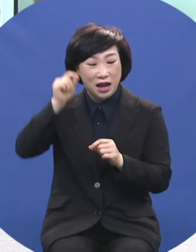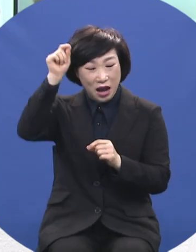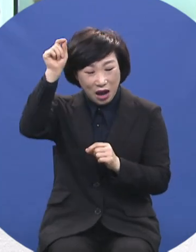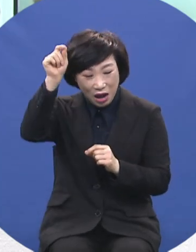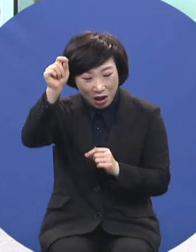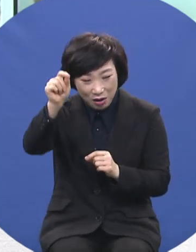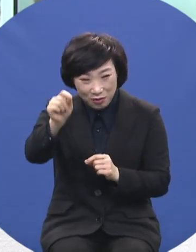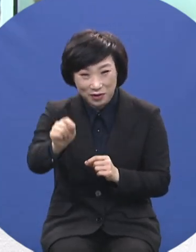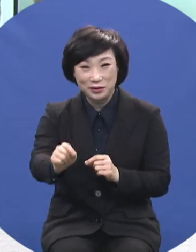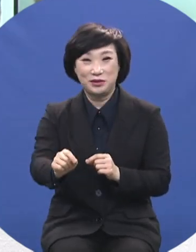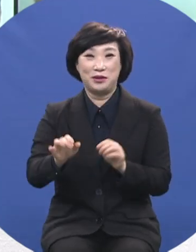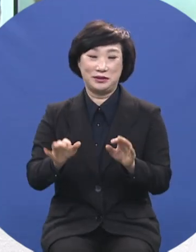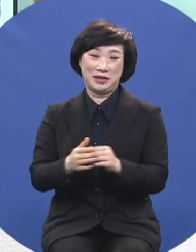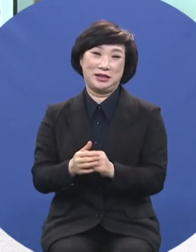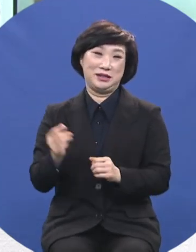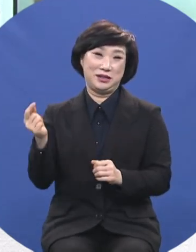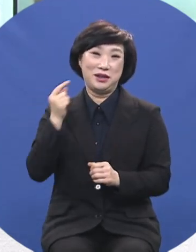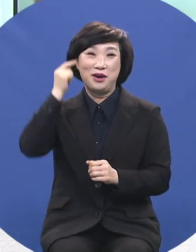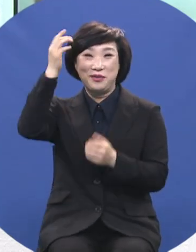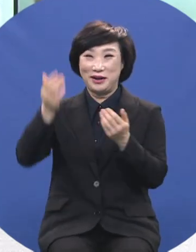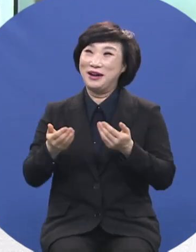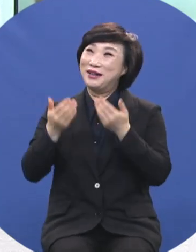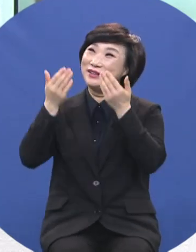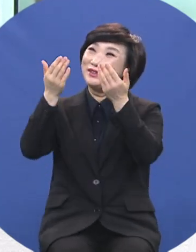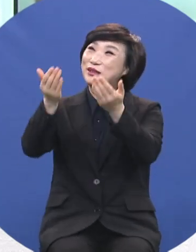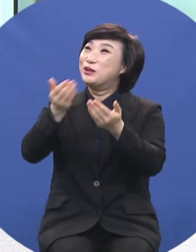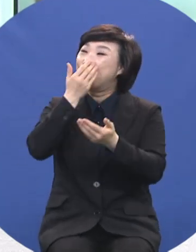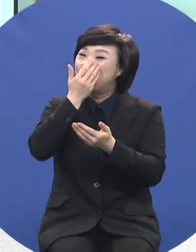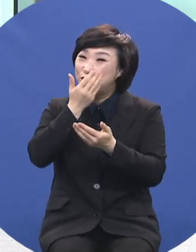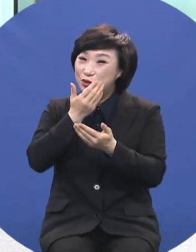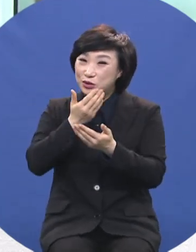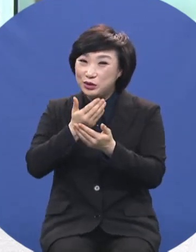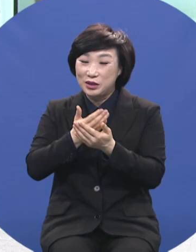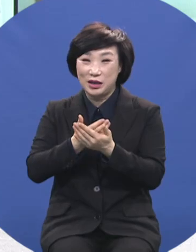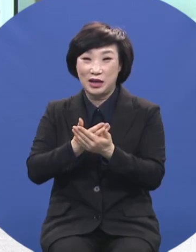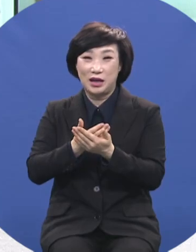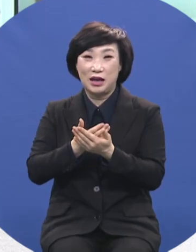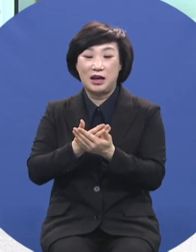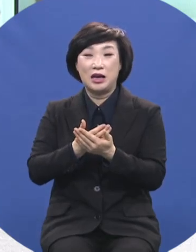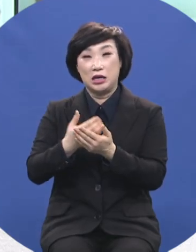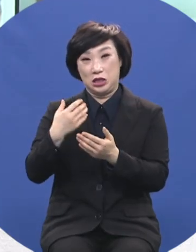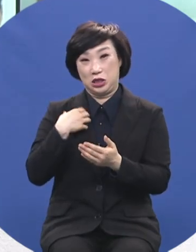영원토록 영광을 돌릴 귀중하고 소중한